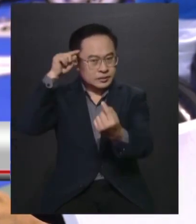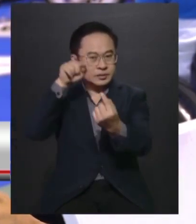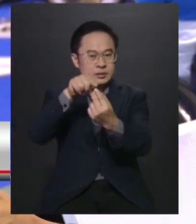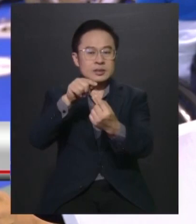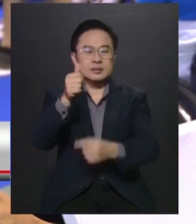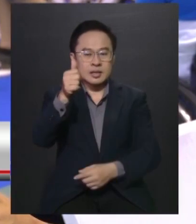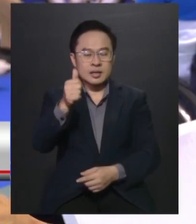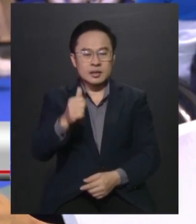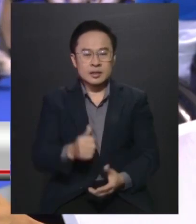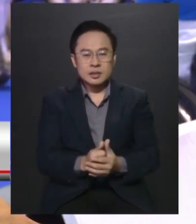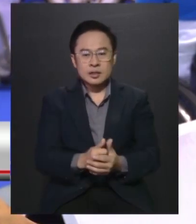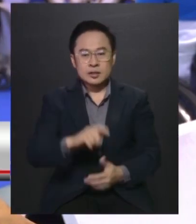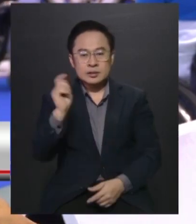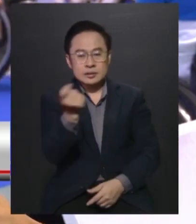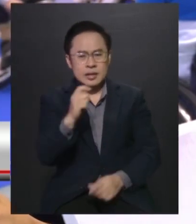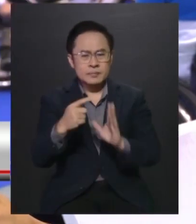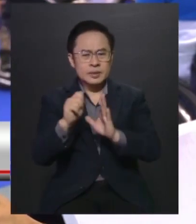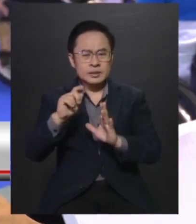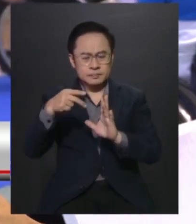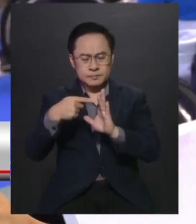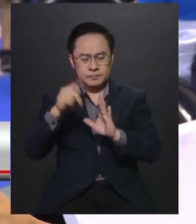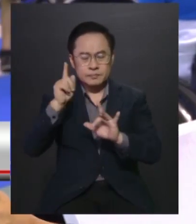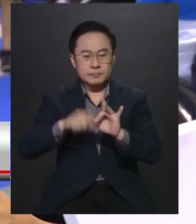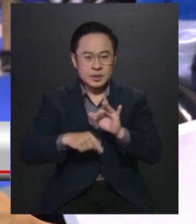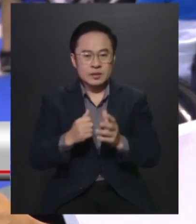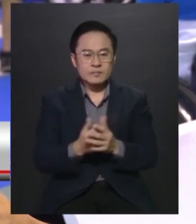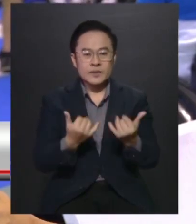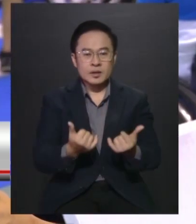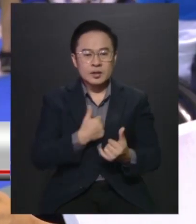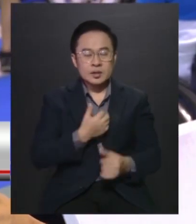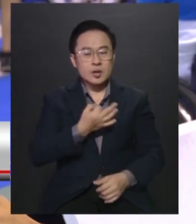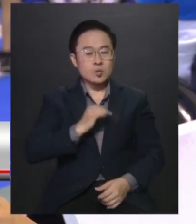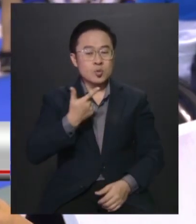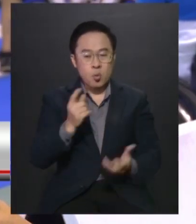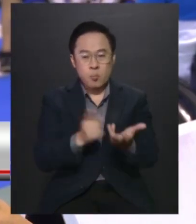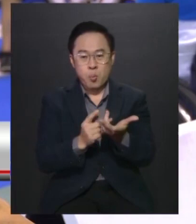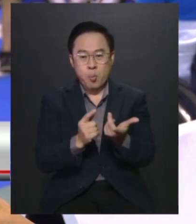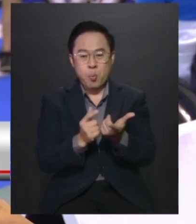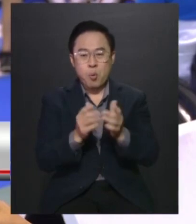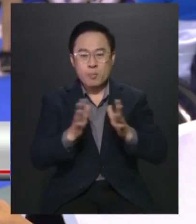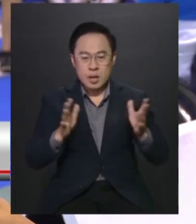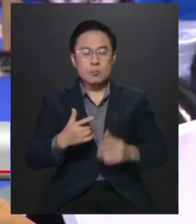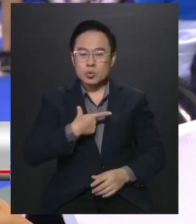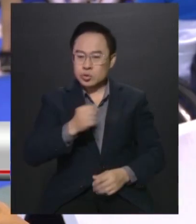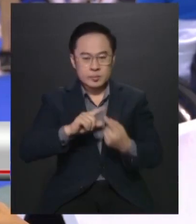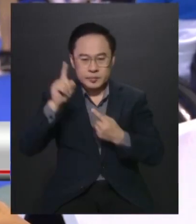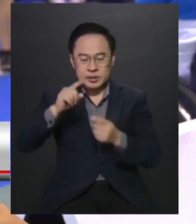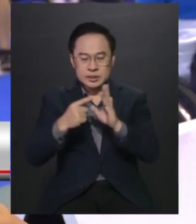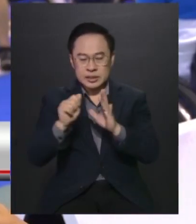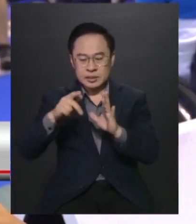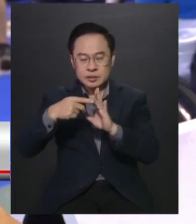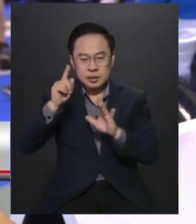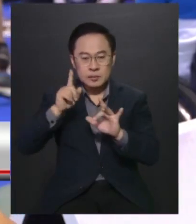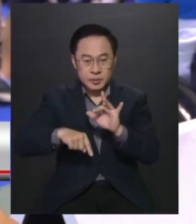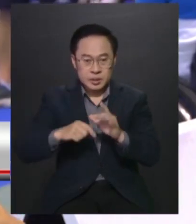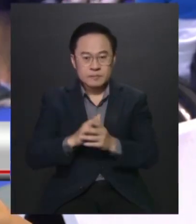ไว้ค่ะสําหรับดาบเอเป้เนี่ยถ้าจะพูดว่ากี่สมัยนี้น่าจะจำแทบจะไม่ได้เพราะว่าเป็นคนที่ถนัดเอเป้มากค่ะ2ปี